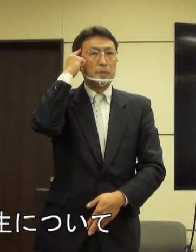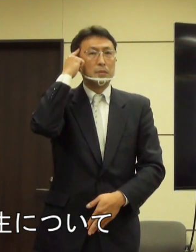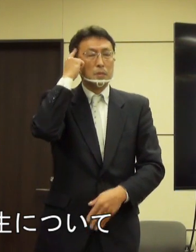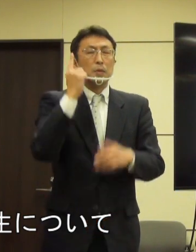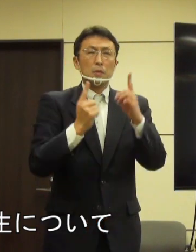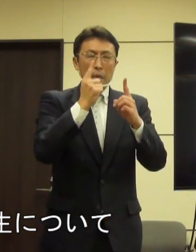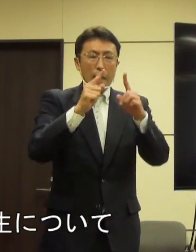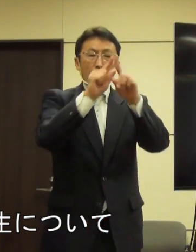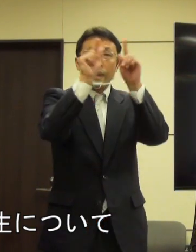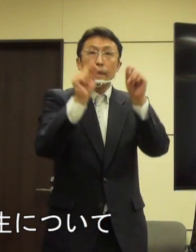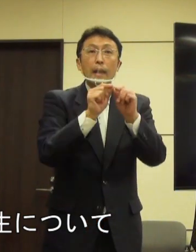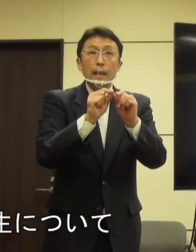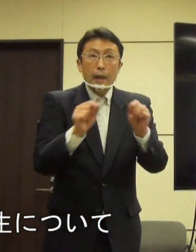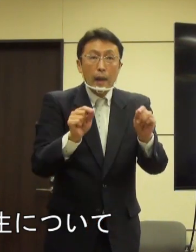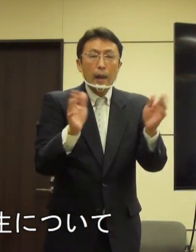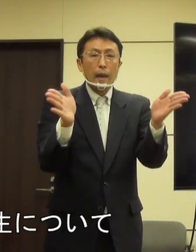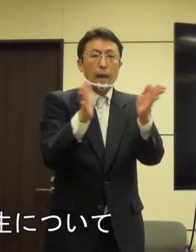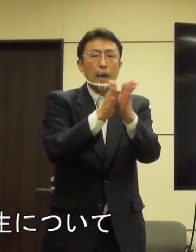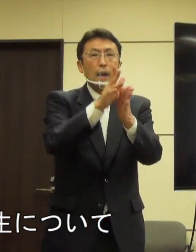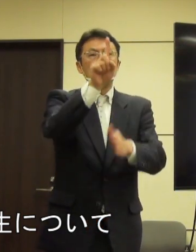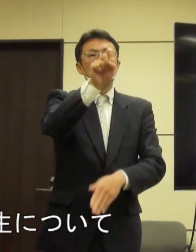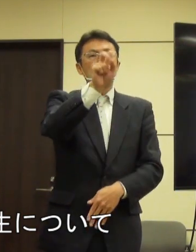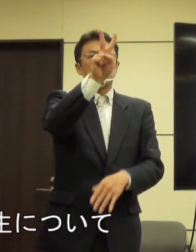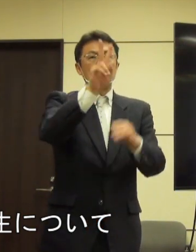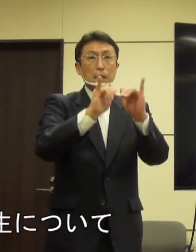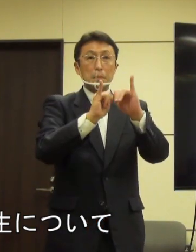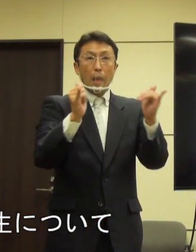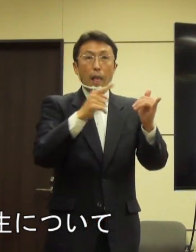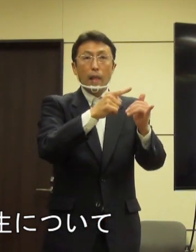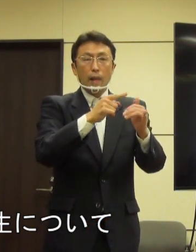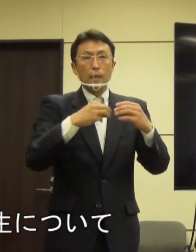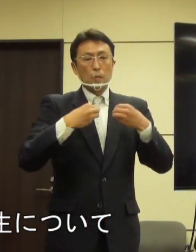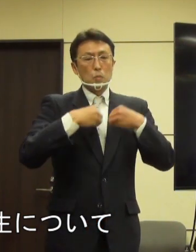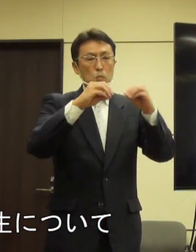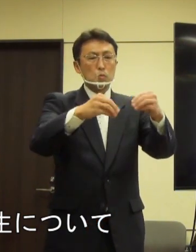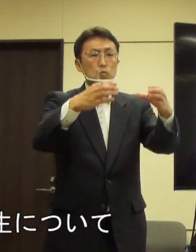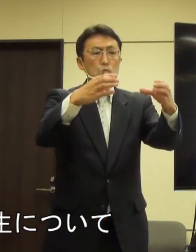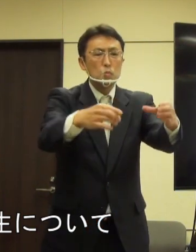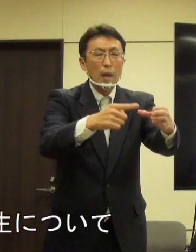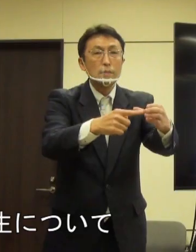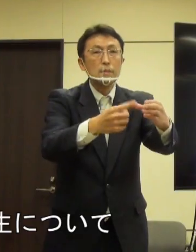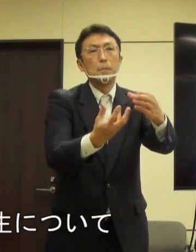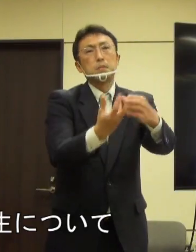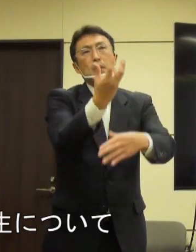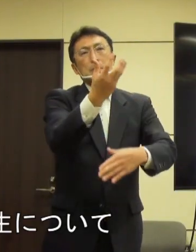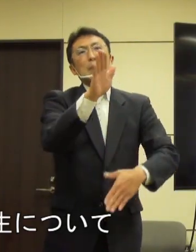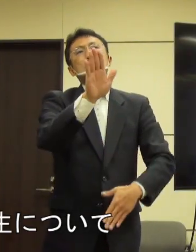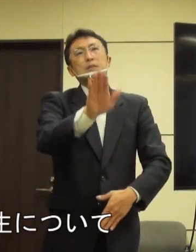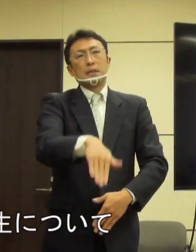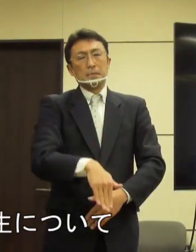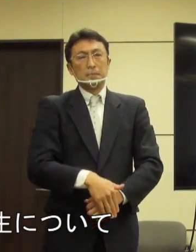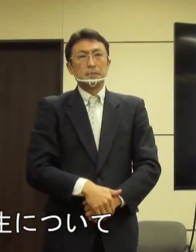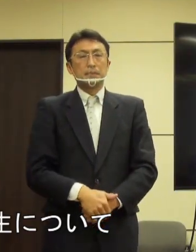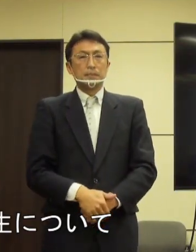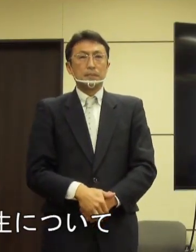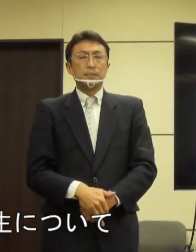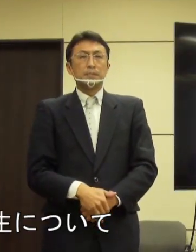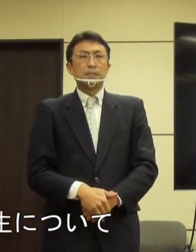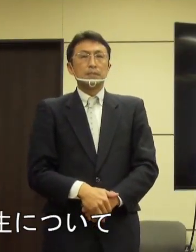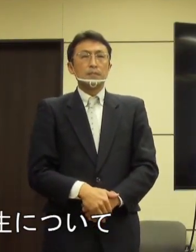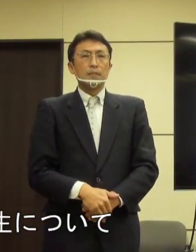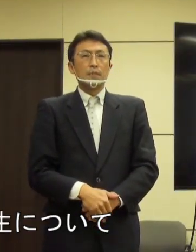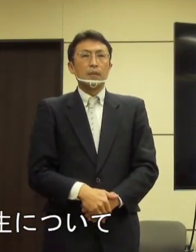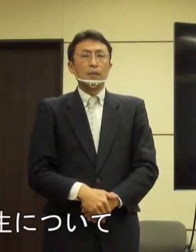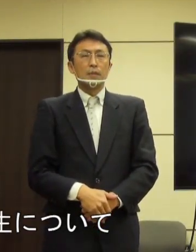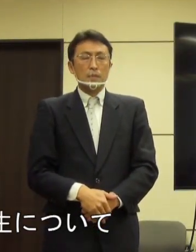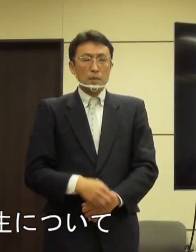aキャスターが出てしまったんだろういう風に考えておりますレアのこれ本当にある今まで